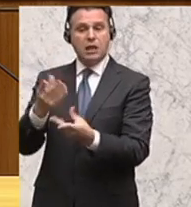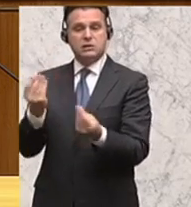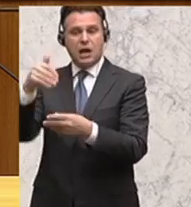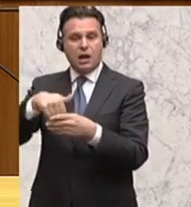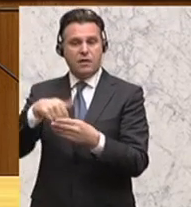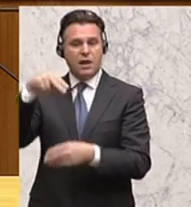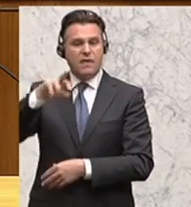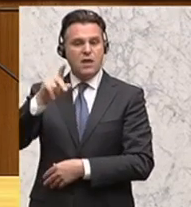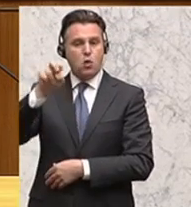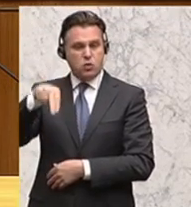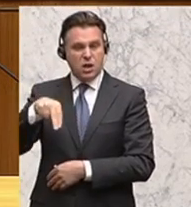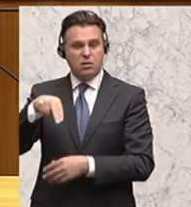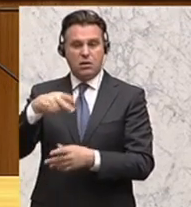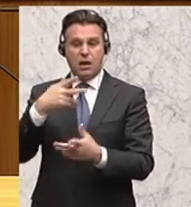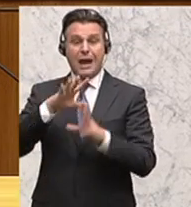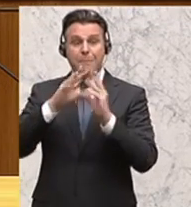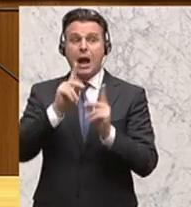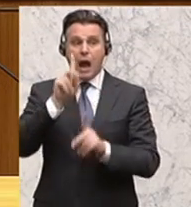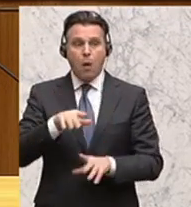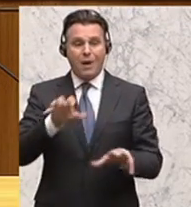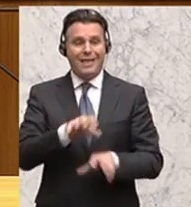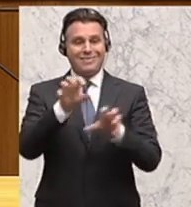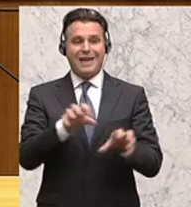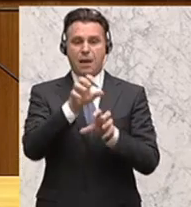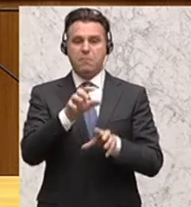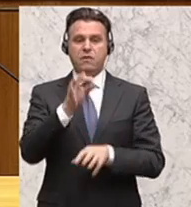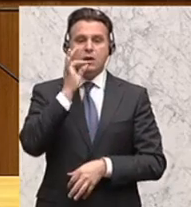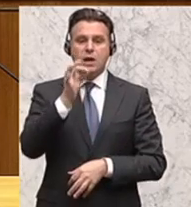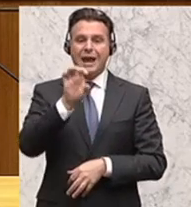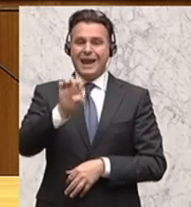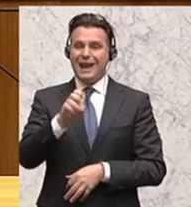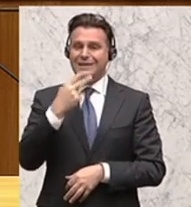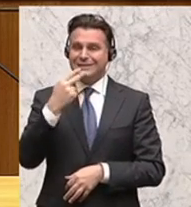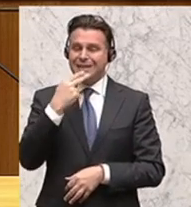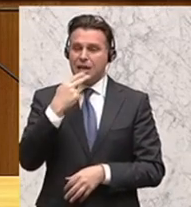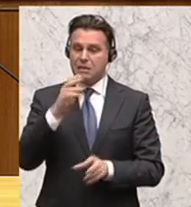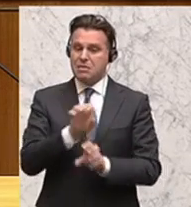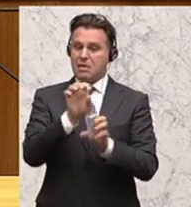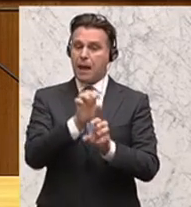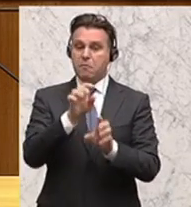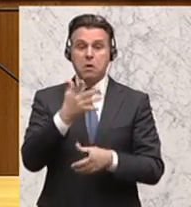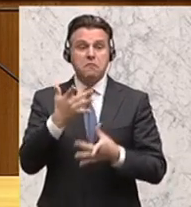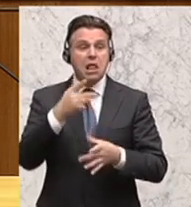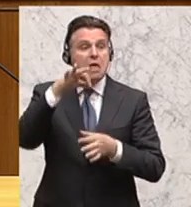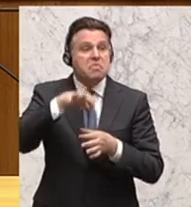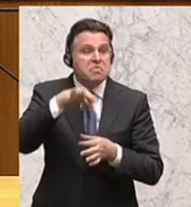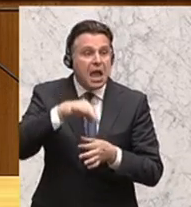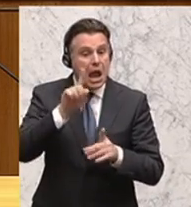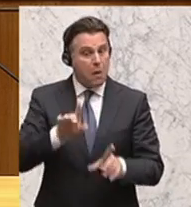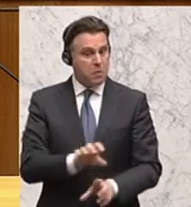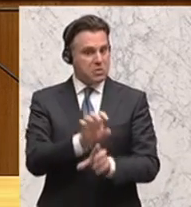alles, was raucht und dampft, nämlich auch die Dampfzigarette, im Extremfall sogar der dampfende Tee oder die